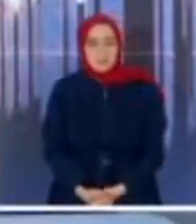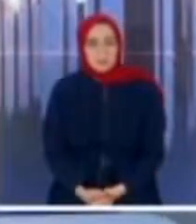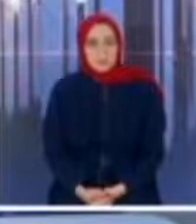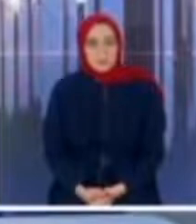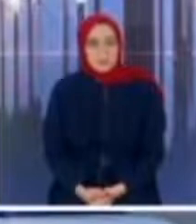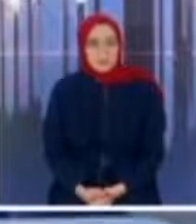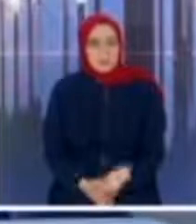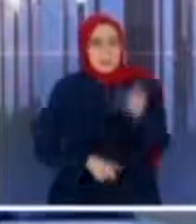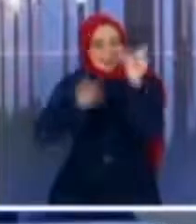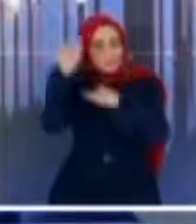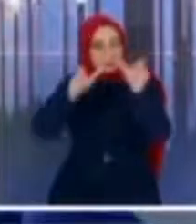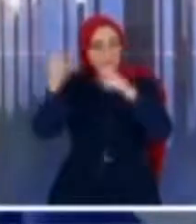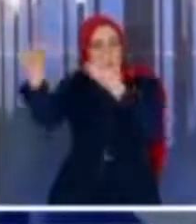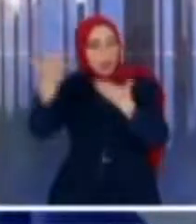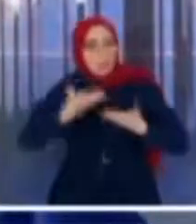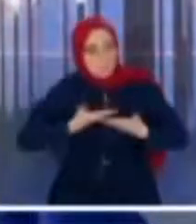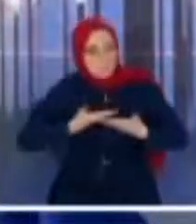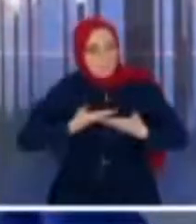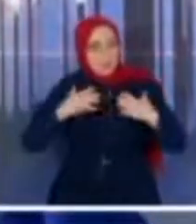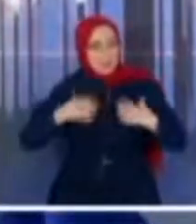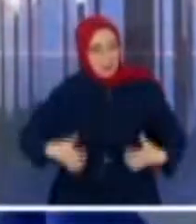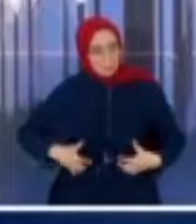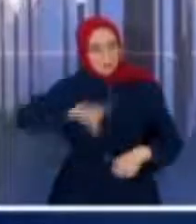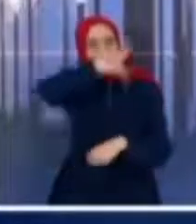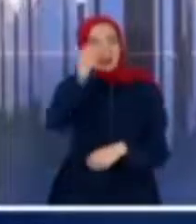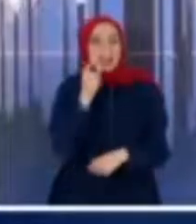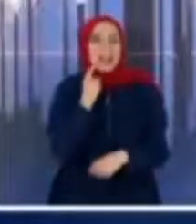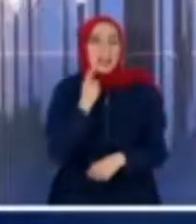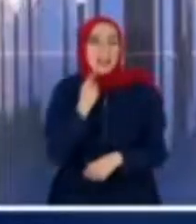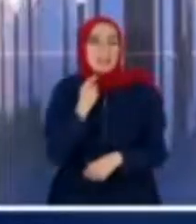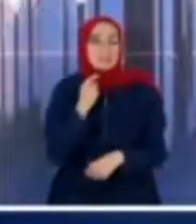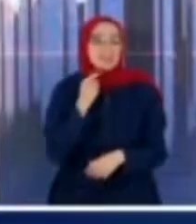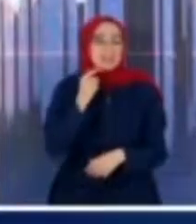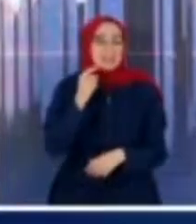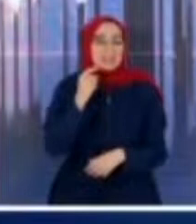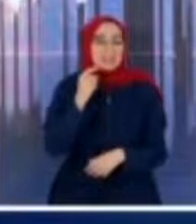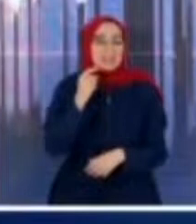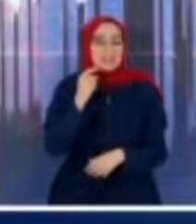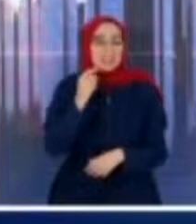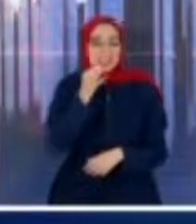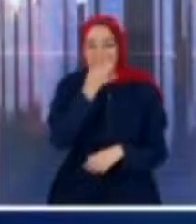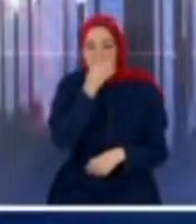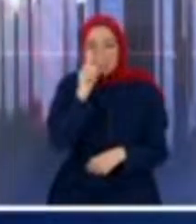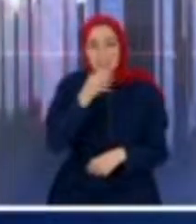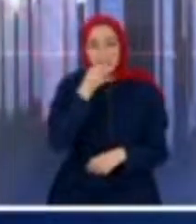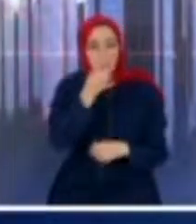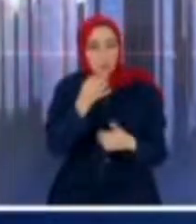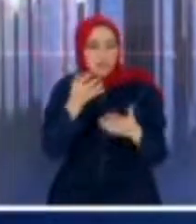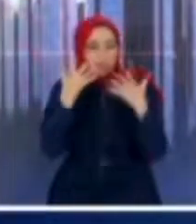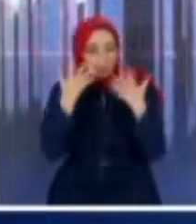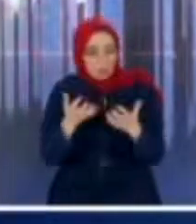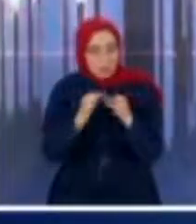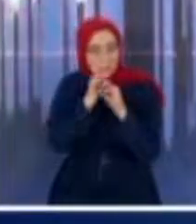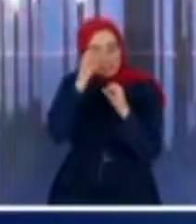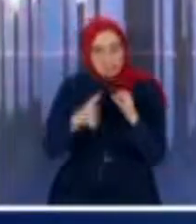عسلامة نسيدين، عضوة في الهلال الأحمر التونسي بنفس الهيئة المحلية. مرحبا. أنا حابة نقول حاجة، احنا مهما كانت النتيجة احنا اليوم